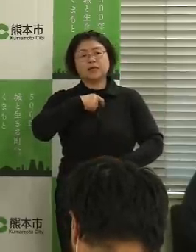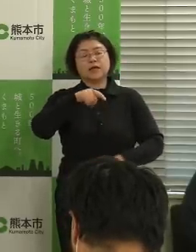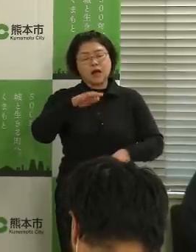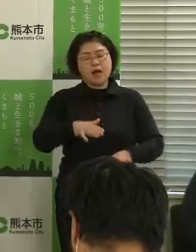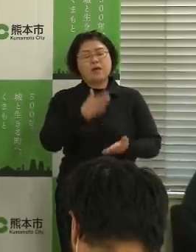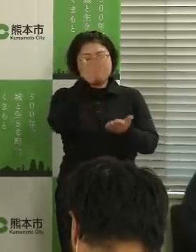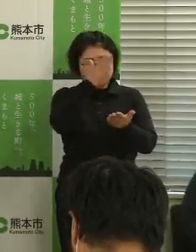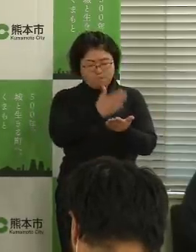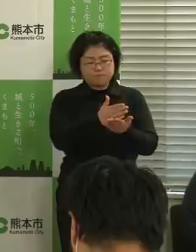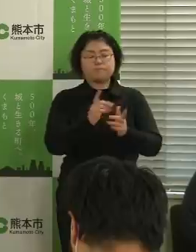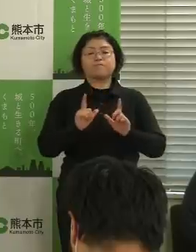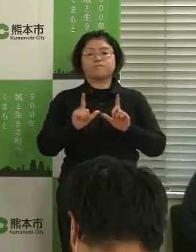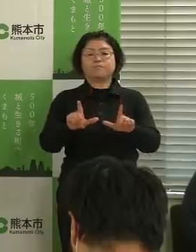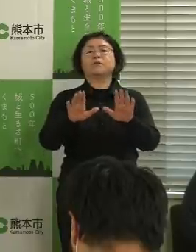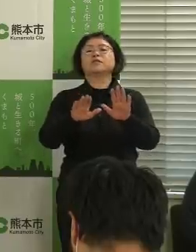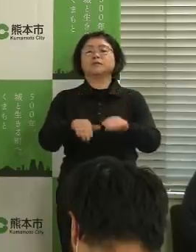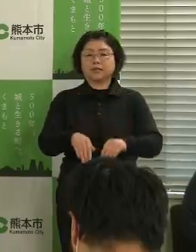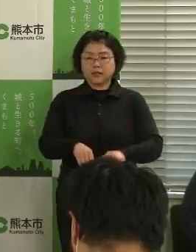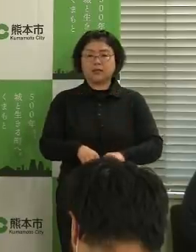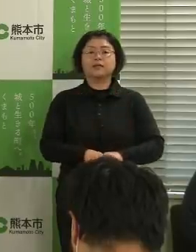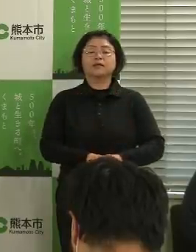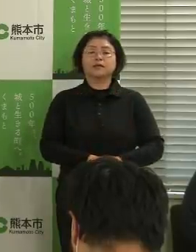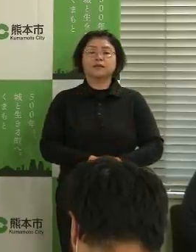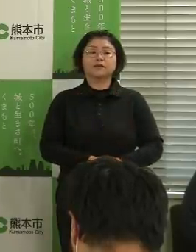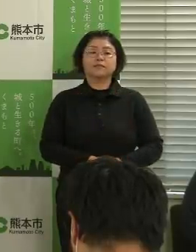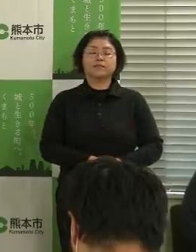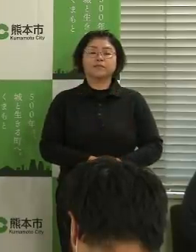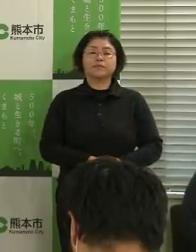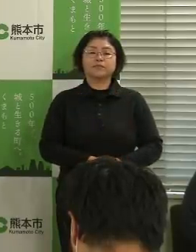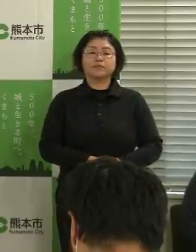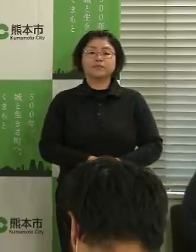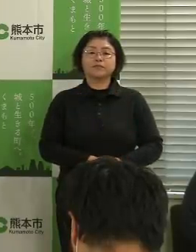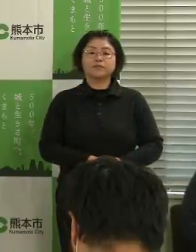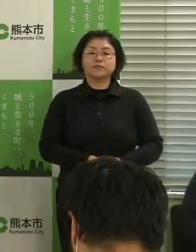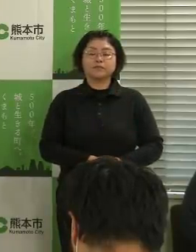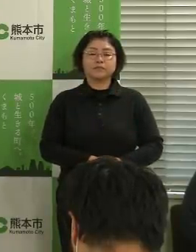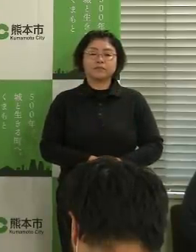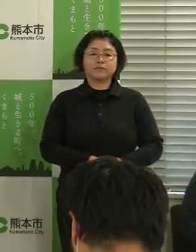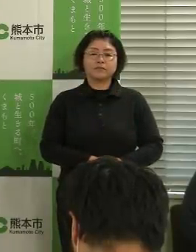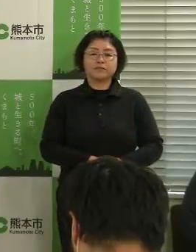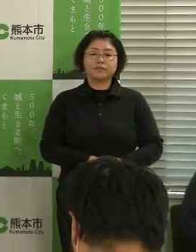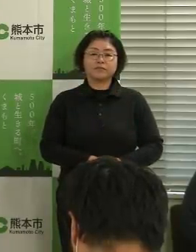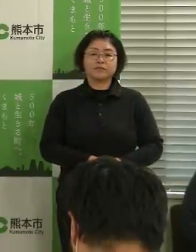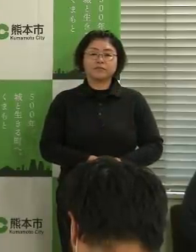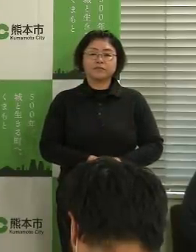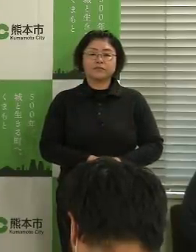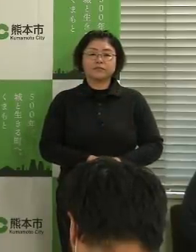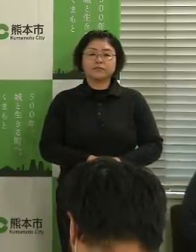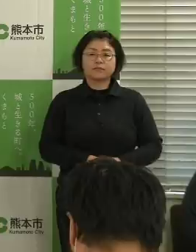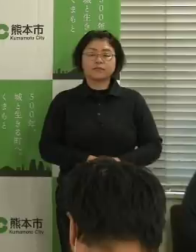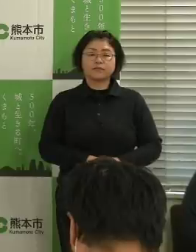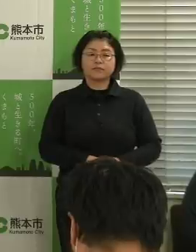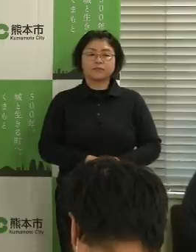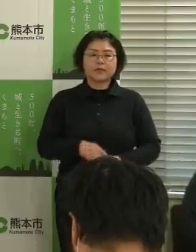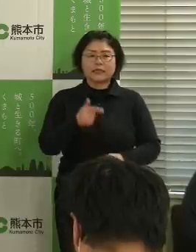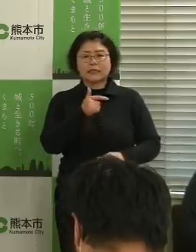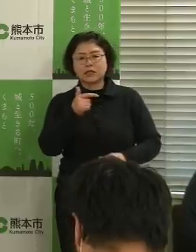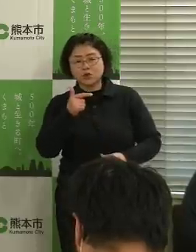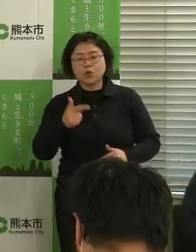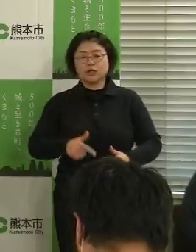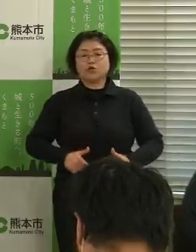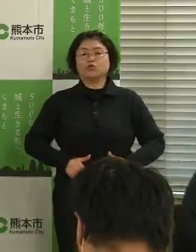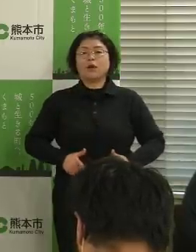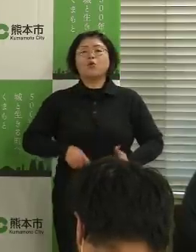表させていただいたということでございます。まあ、あのそういうことでですね、まあ、非常に熊本としては